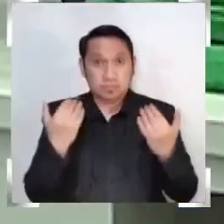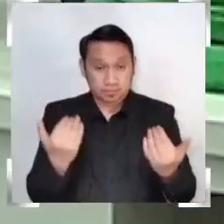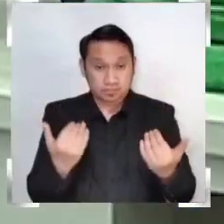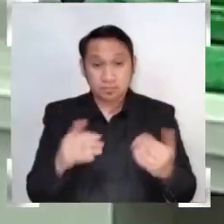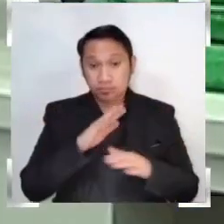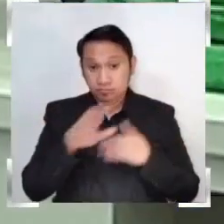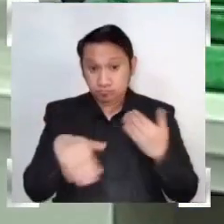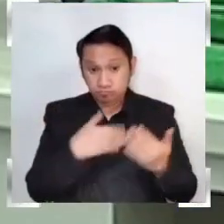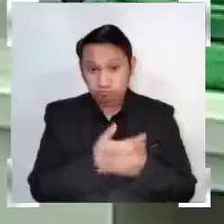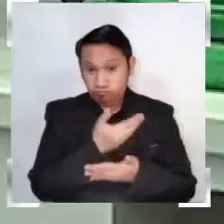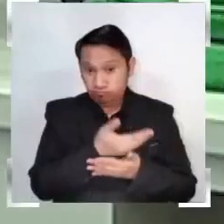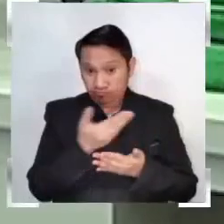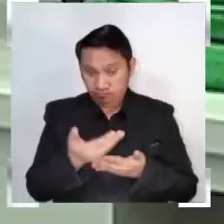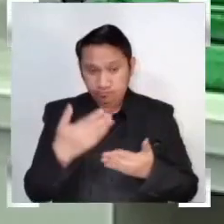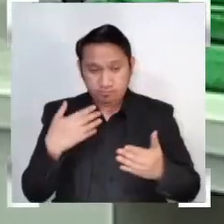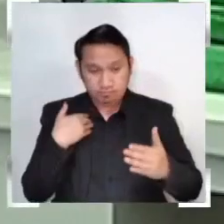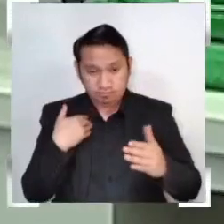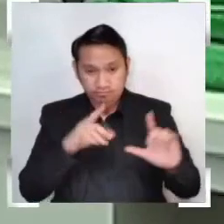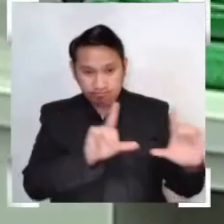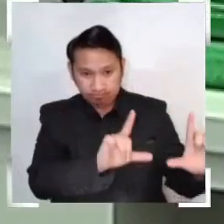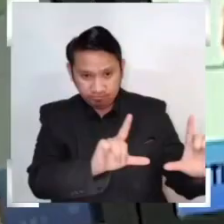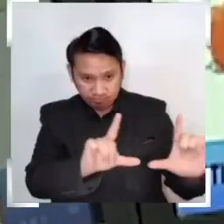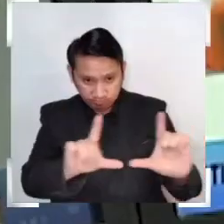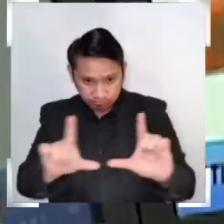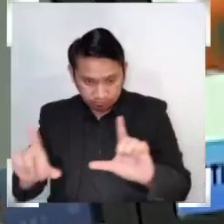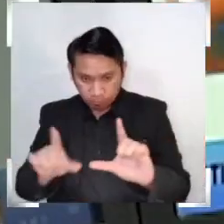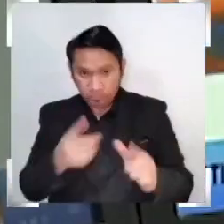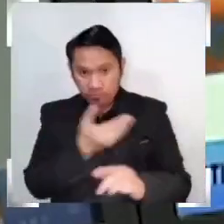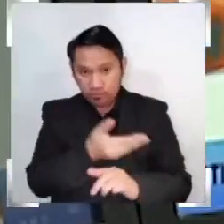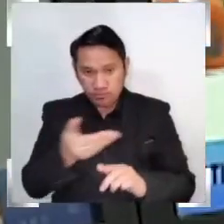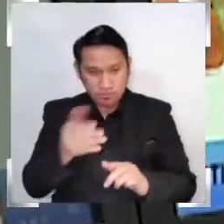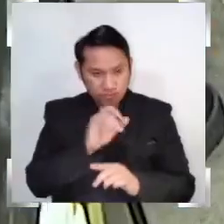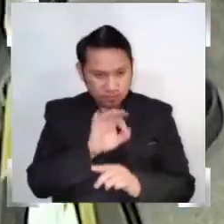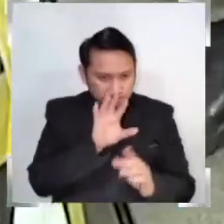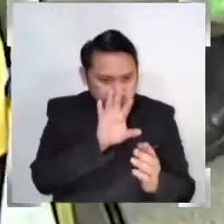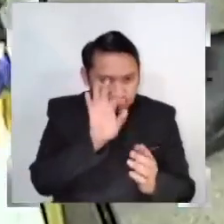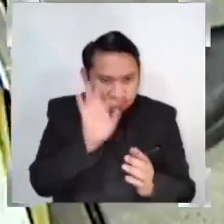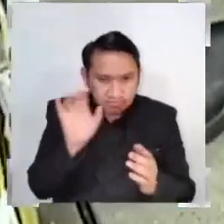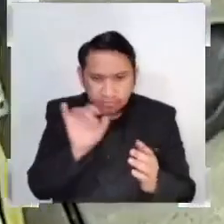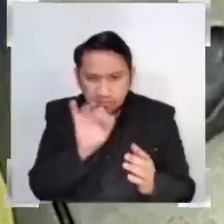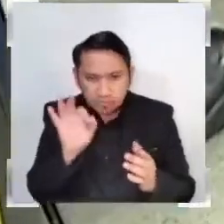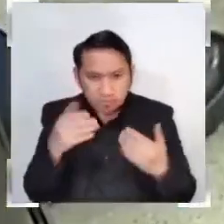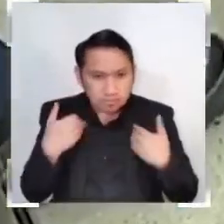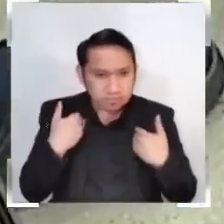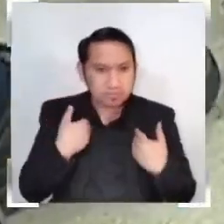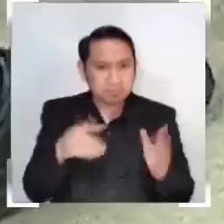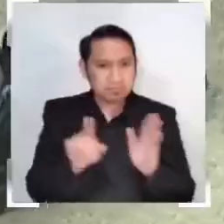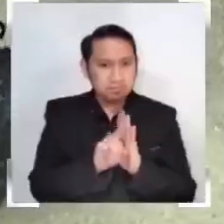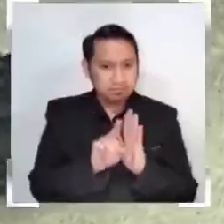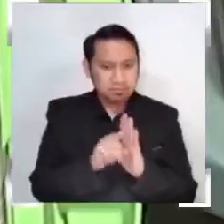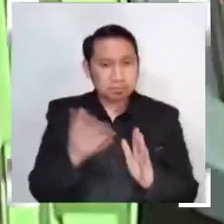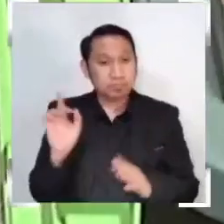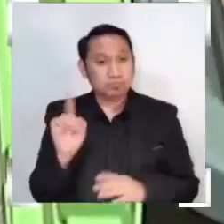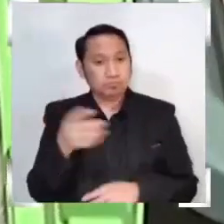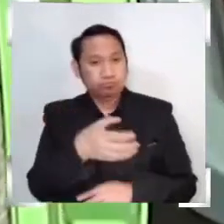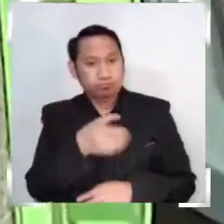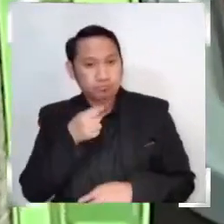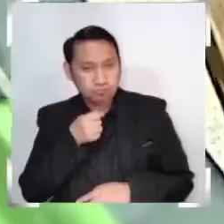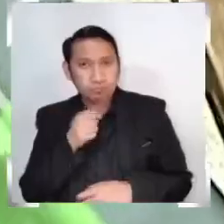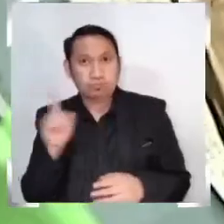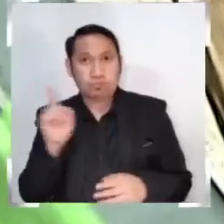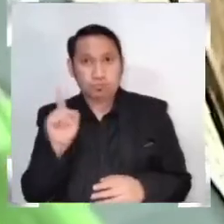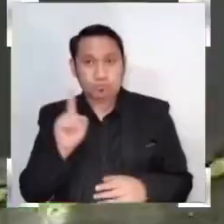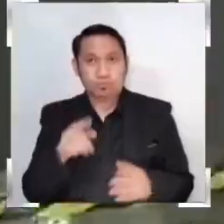conveyor kung saan nadedetect kung may mga dalang gamit na ipinagbabawal ang isang pasahero. Kabilang sa mga nakumpiska sa security inspection ang mga